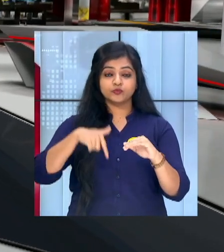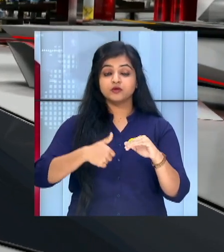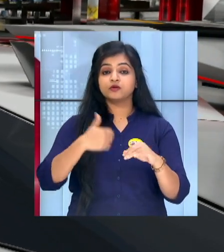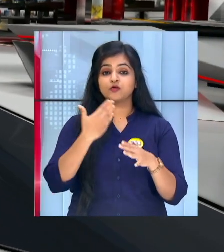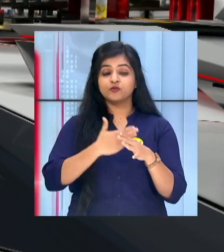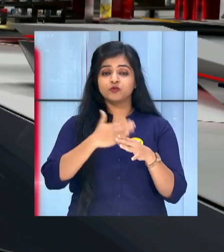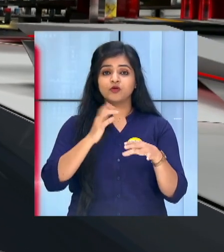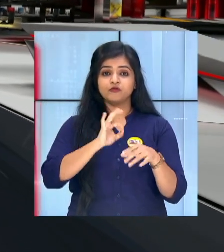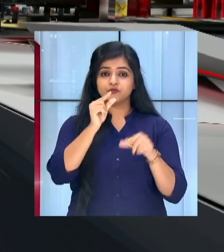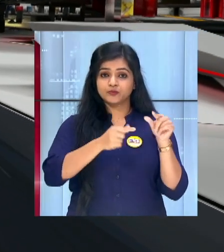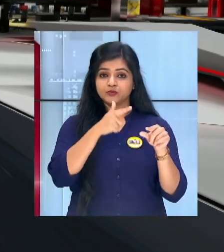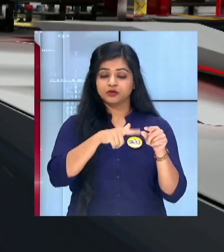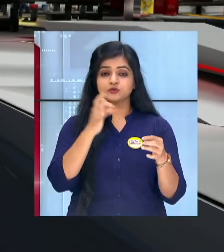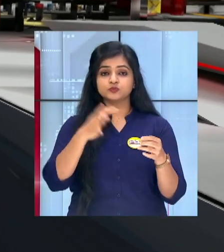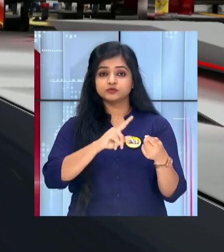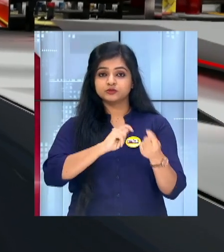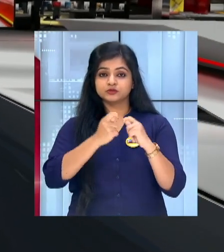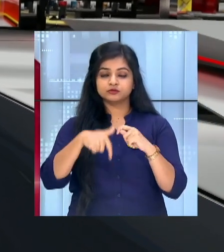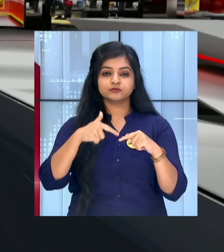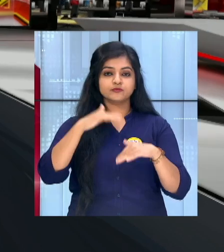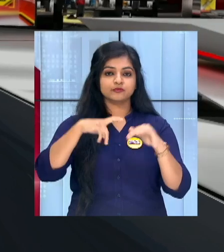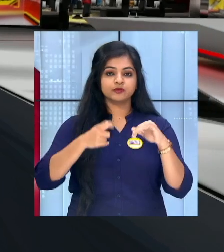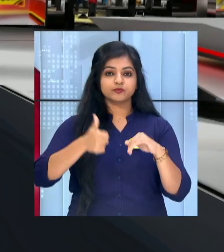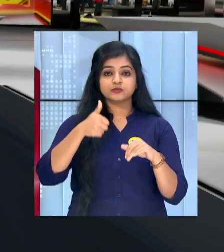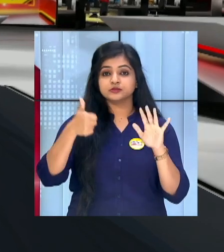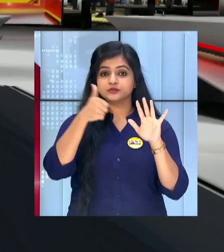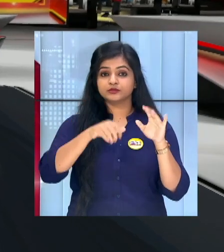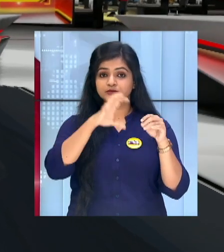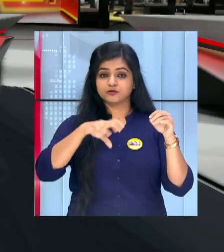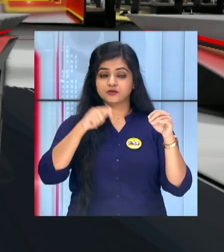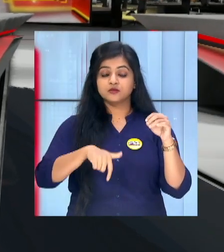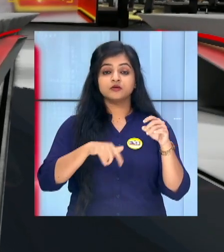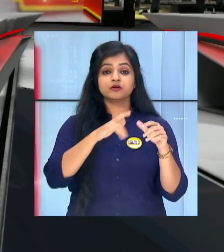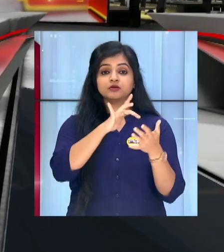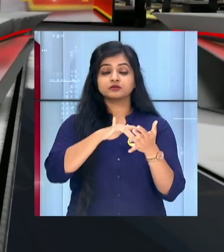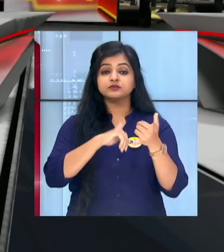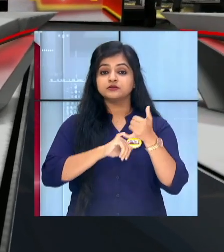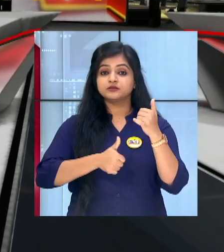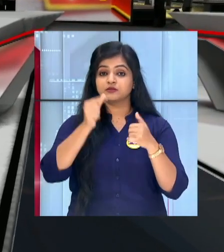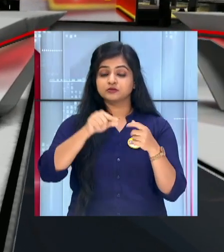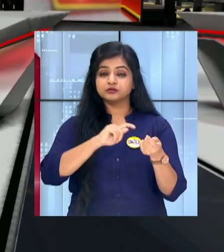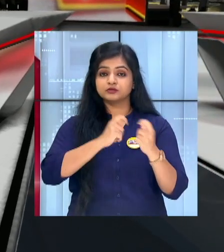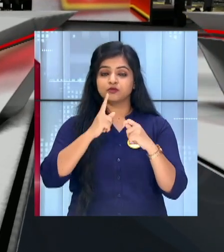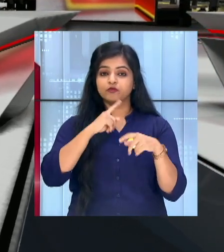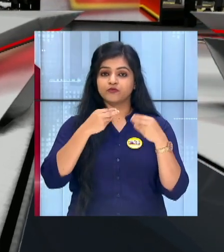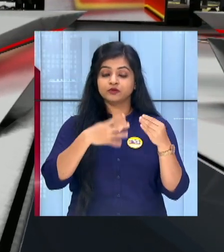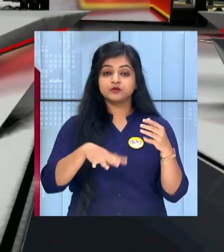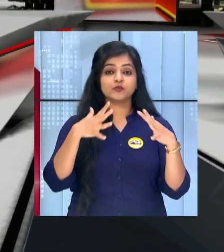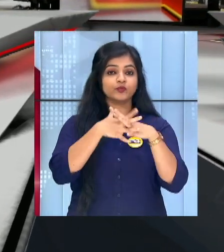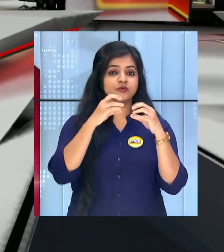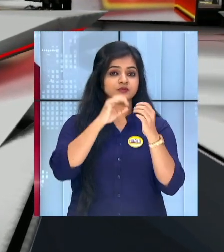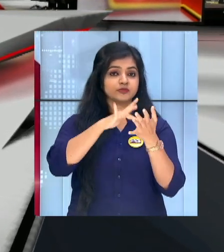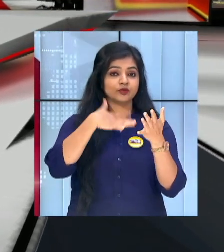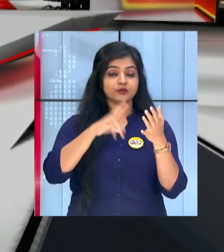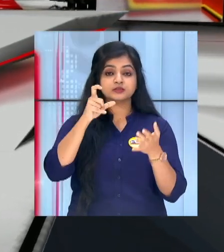തലത്തിൽ അഴിച്ചുപണിയുമായി തെരഞ്ഞെടുപ്പ് കമ്മീഷൻ 6 സംസ്ഥാനങ്ങളിലെ ആഭ്യന്തര സെക്രട്ടറിമാരെ മാറ്റാൻ ഉത്തരവിട്ടു. പശ്ചിമ ബംഗാളിൽ മുഖ്യമന്ത്രി മമതാ